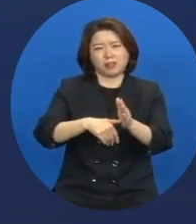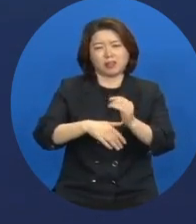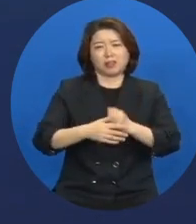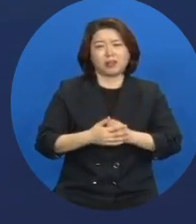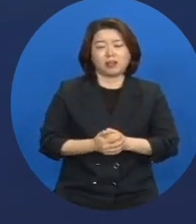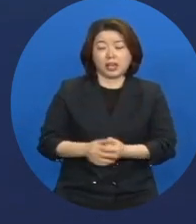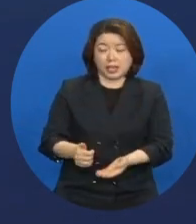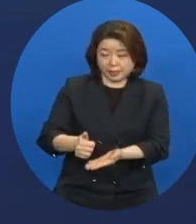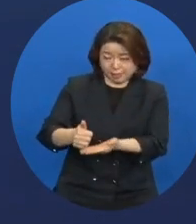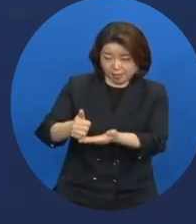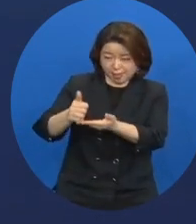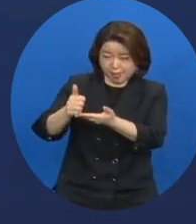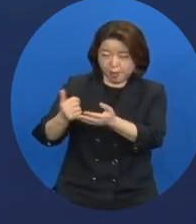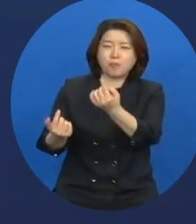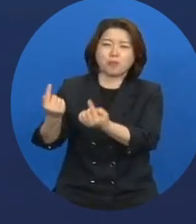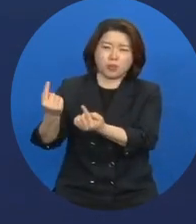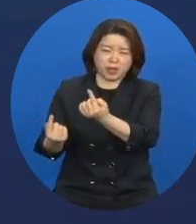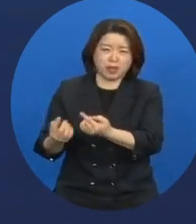대접받는 것보다